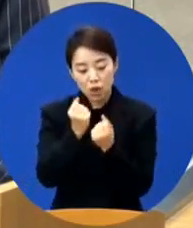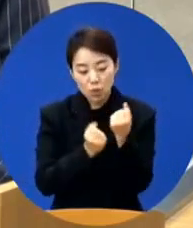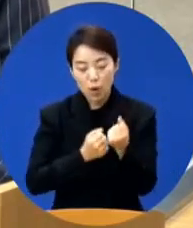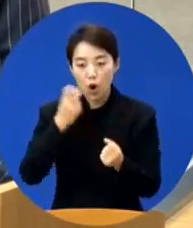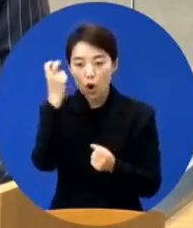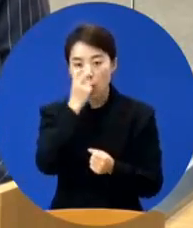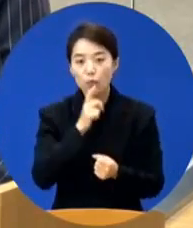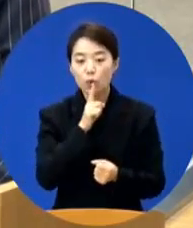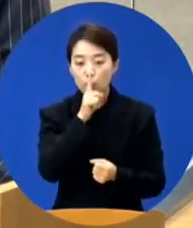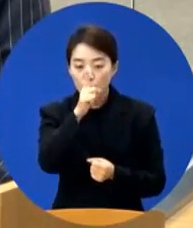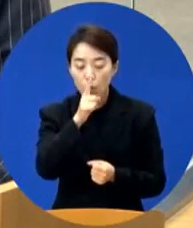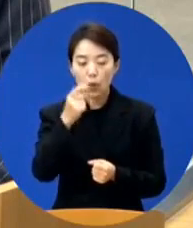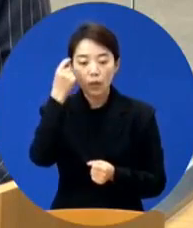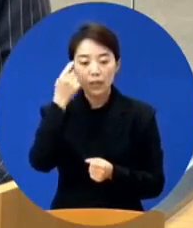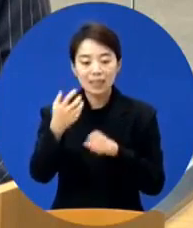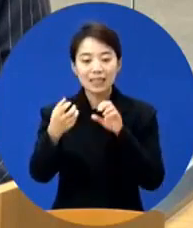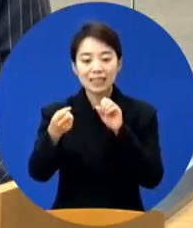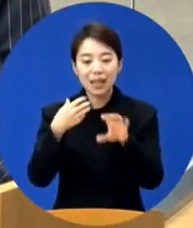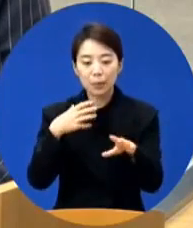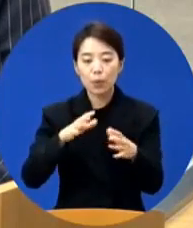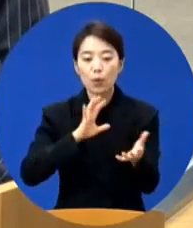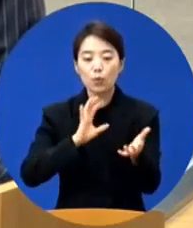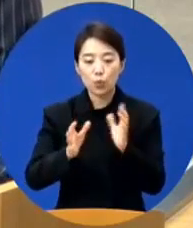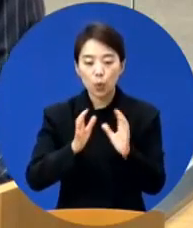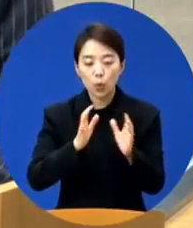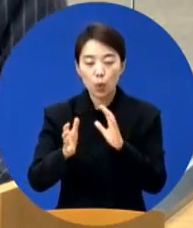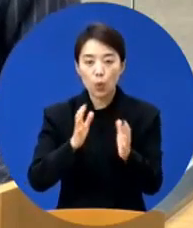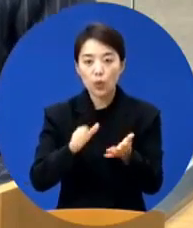보고 질의 답변 및 토론을 생략하고자 하는데 이